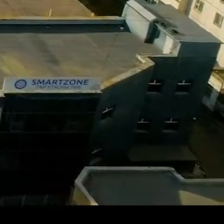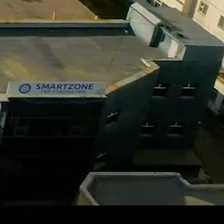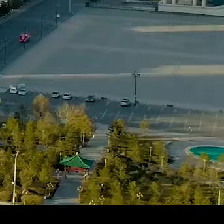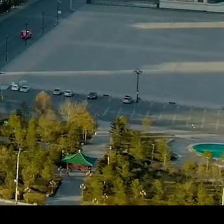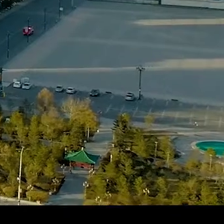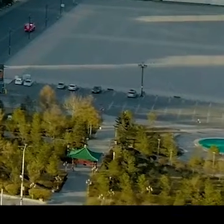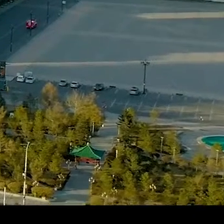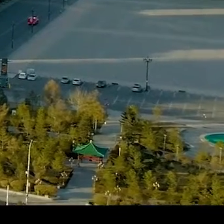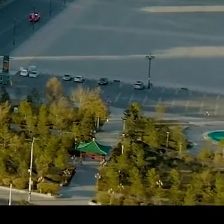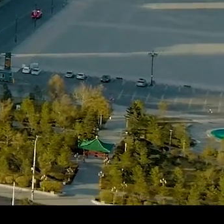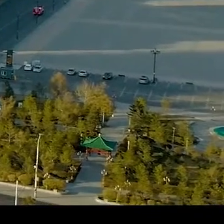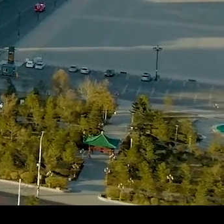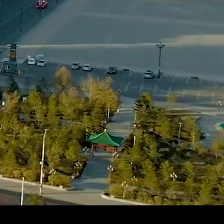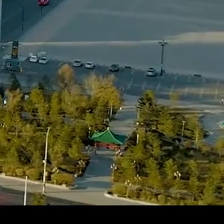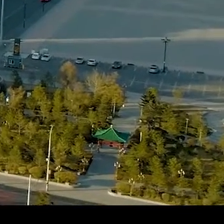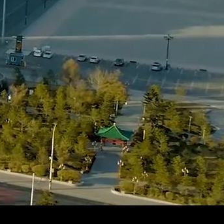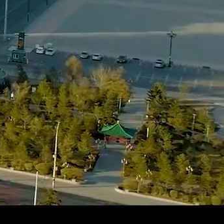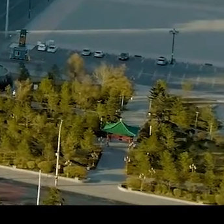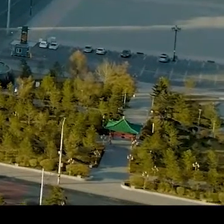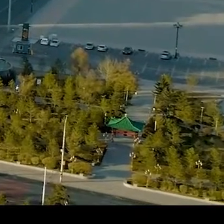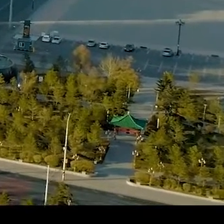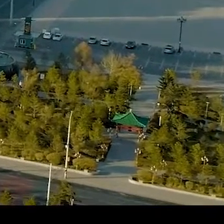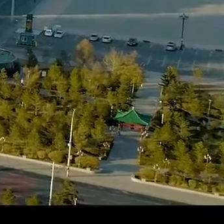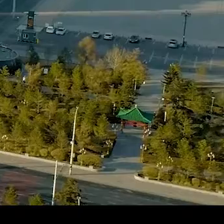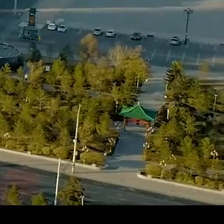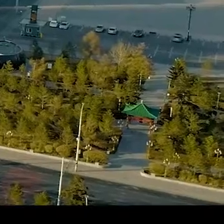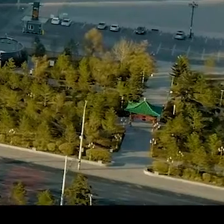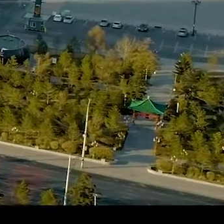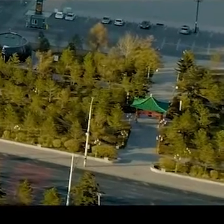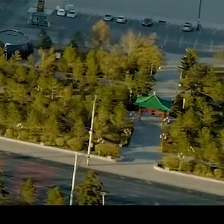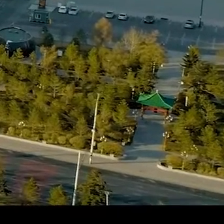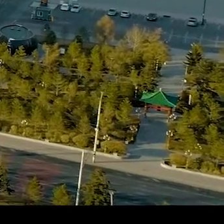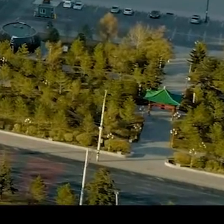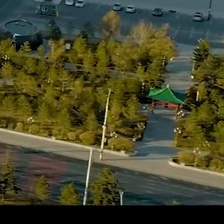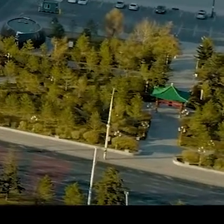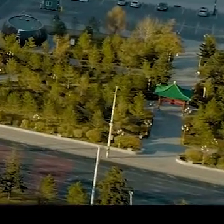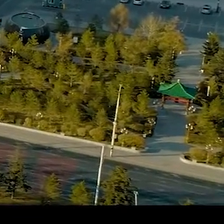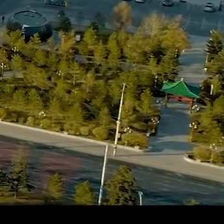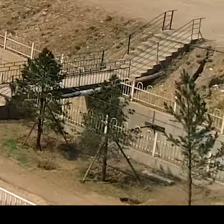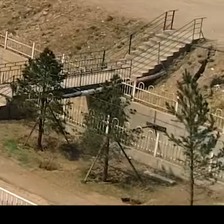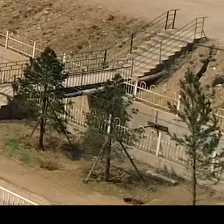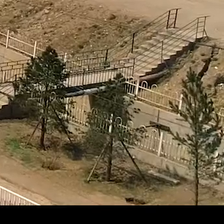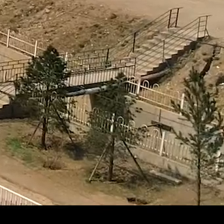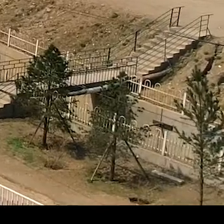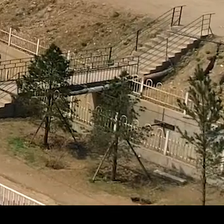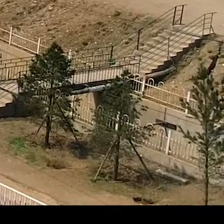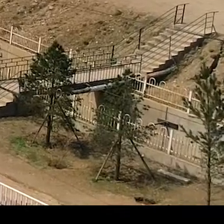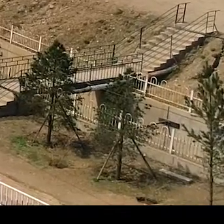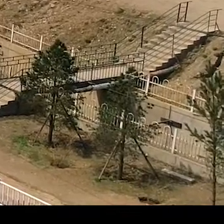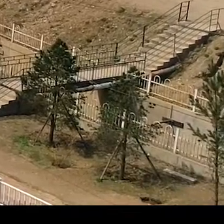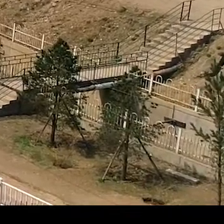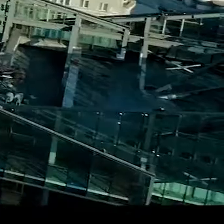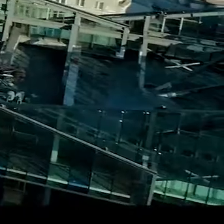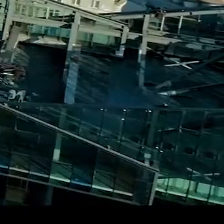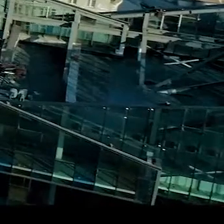тухайд улсын хэмжээнд гамшигт хамгаалах бүх нийтийн бэлэн байдлын зэрэгт шилжсэнтэй холбогдуулан иргэн та